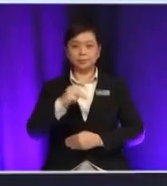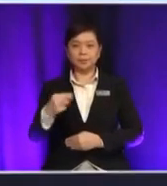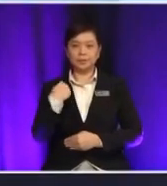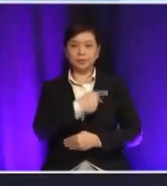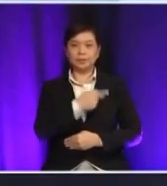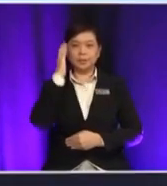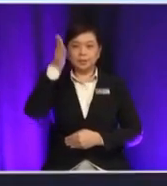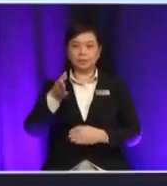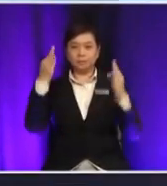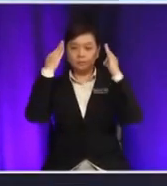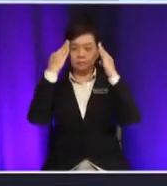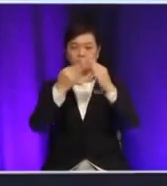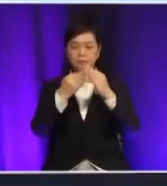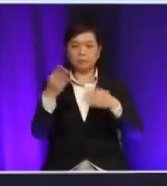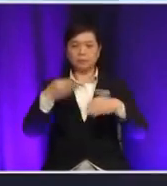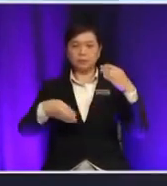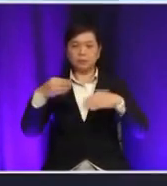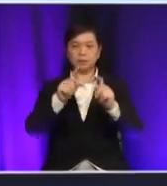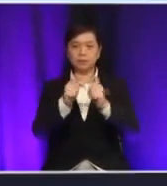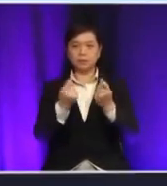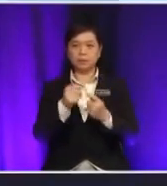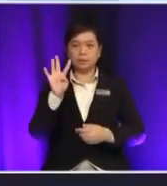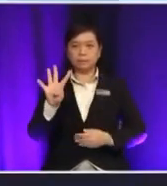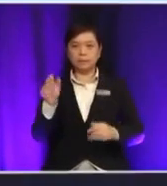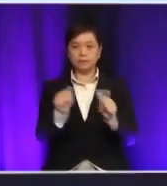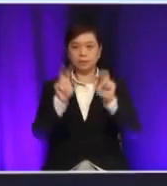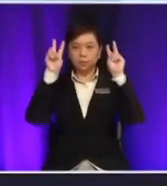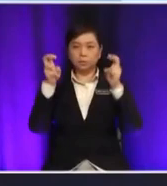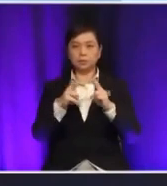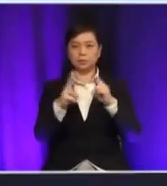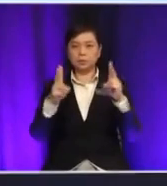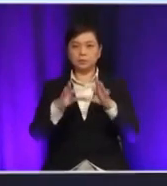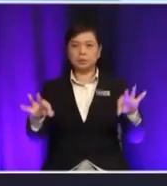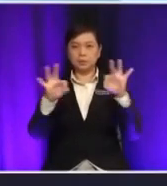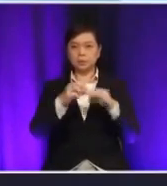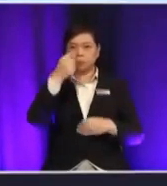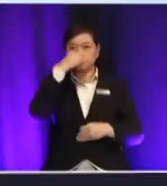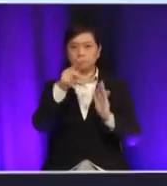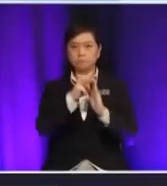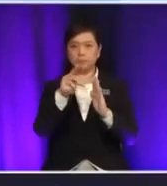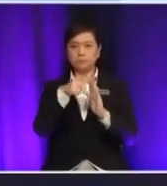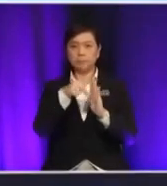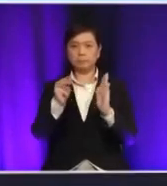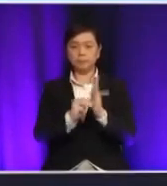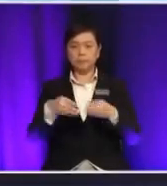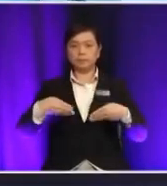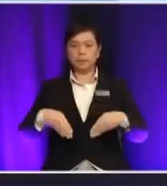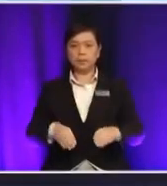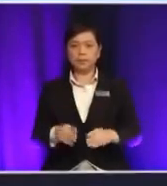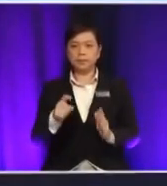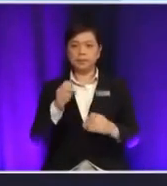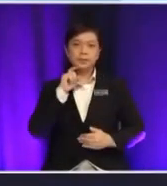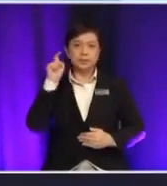pelajaran biologi tingkatan 4 dengan topik yang sungguh penting untuk pembiakan seks yaitu meiosis